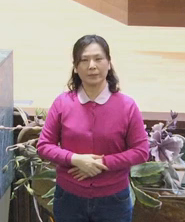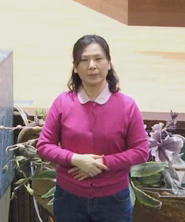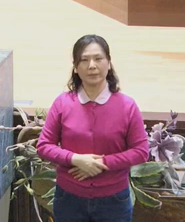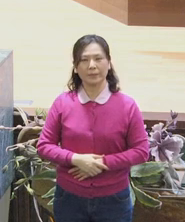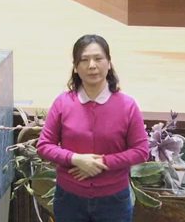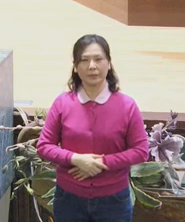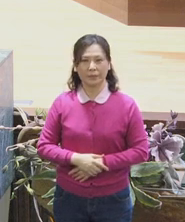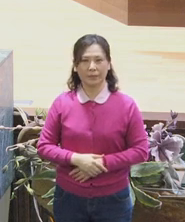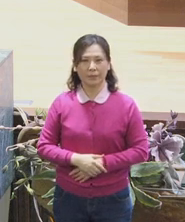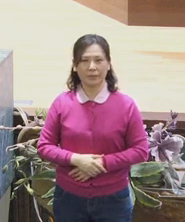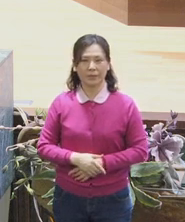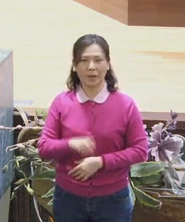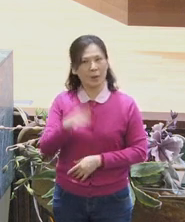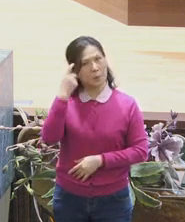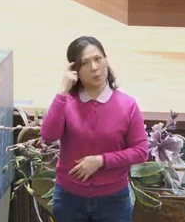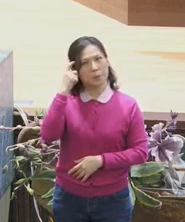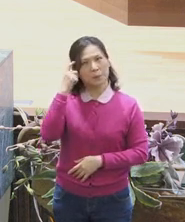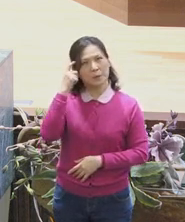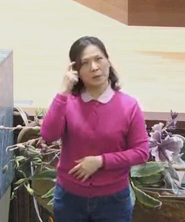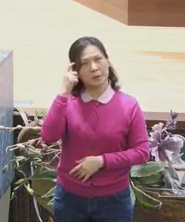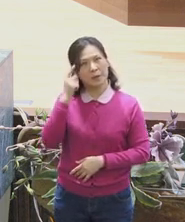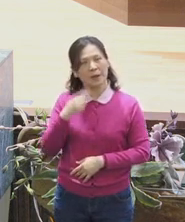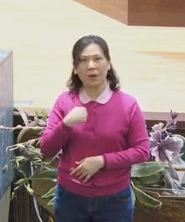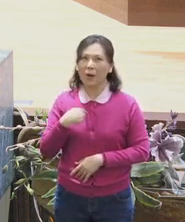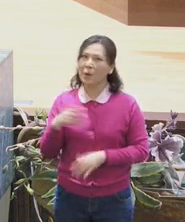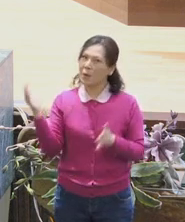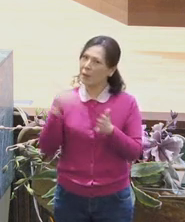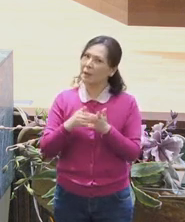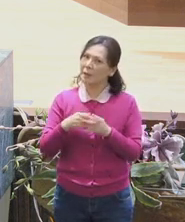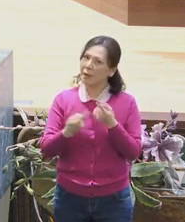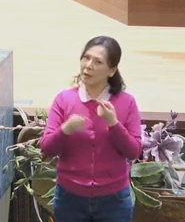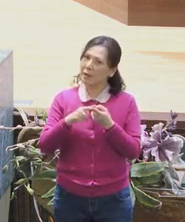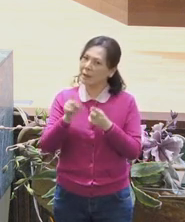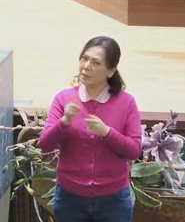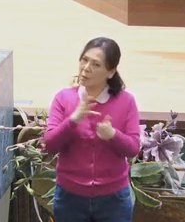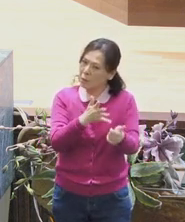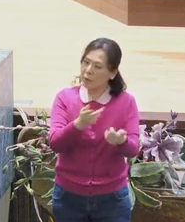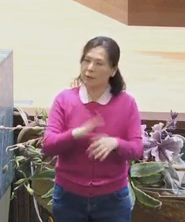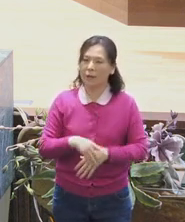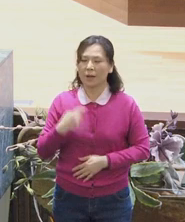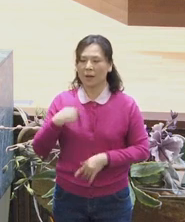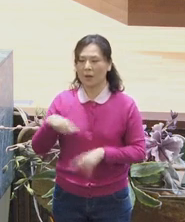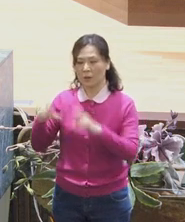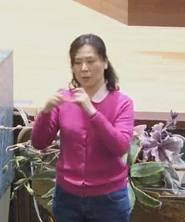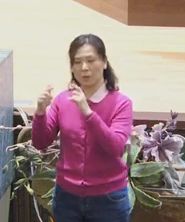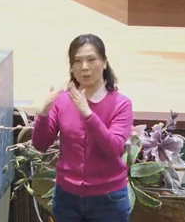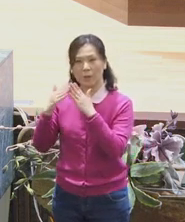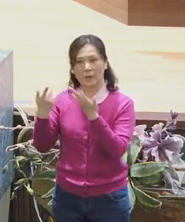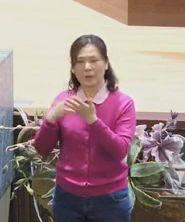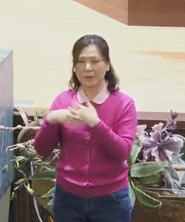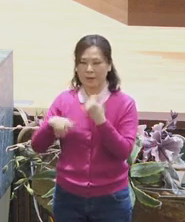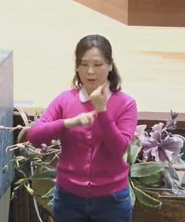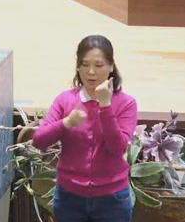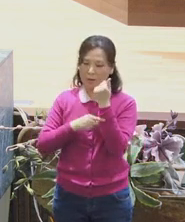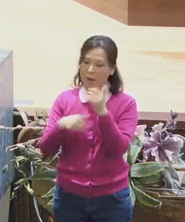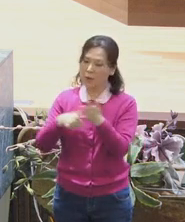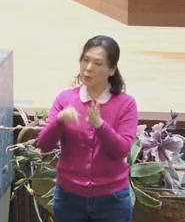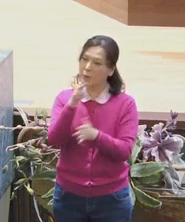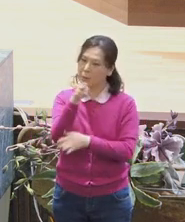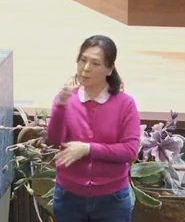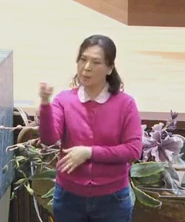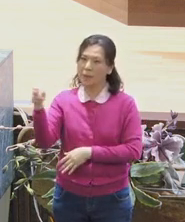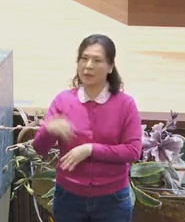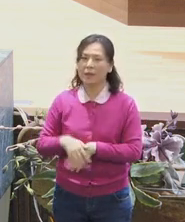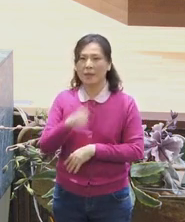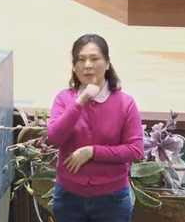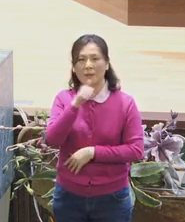我就想了一下，我到底应该要怎么回应他？我就回去呢，回家那天晚上回家，我就把一些法律的名词翻成